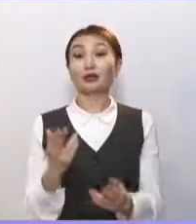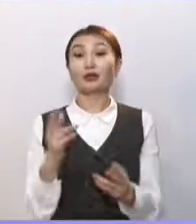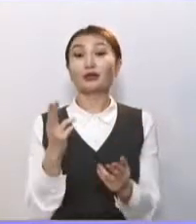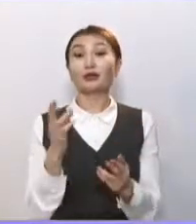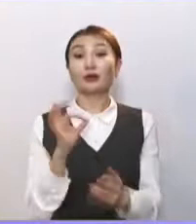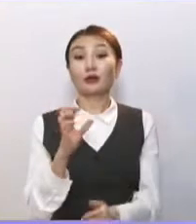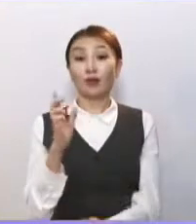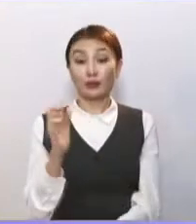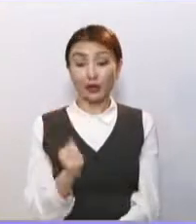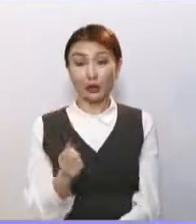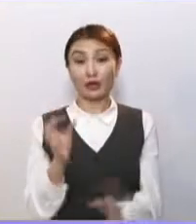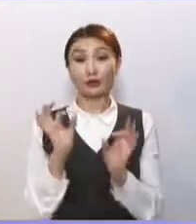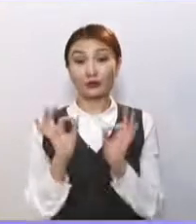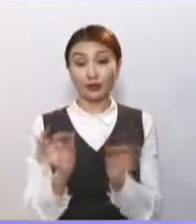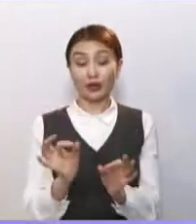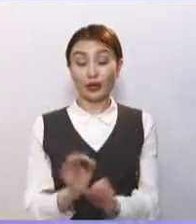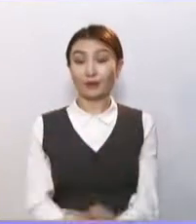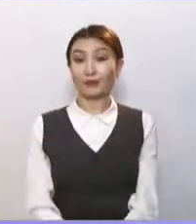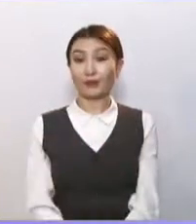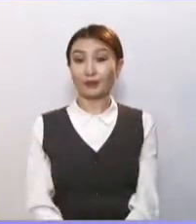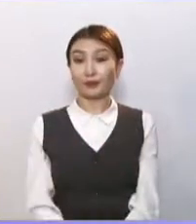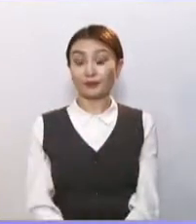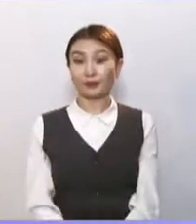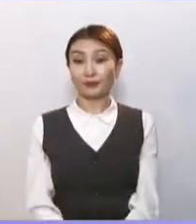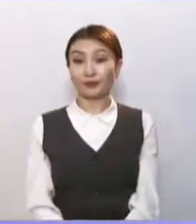Оба, туура жооп.